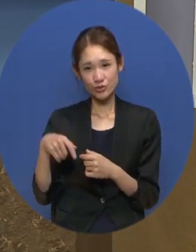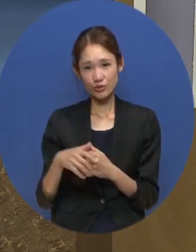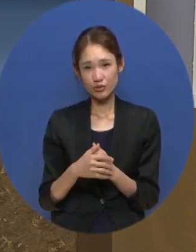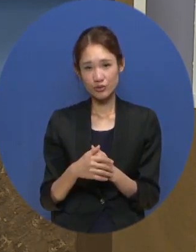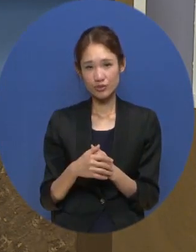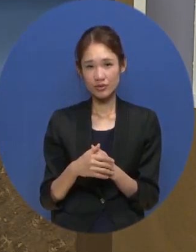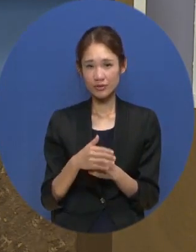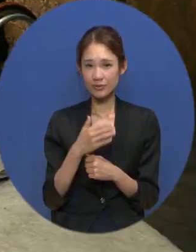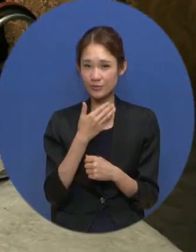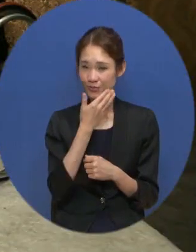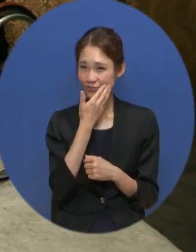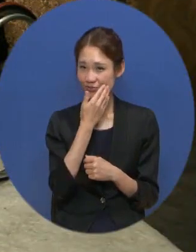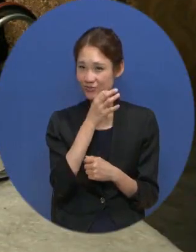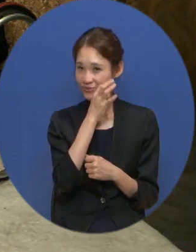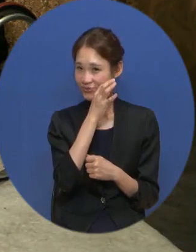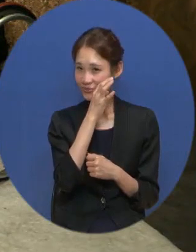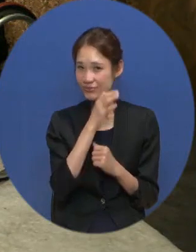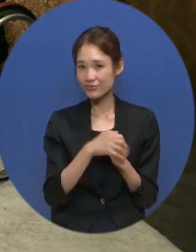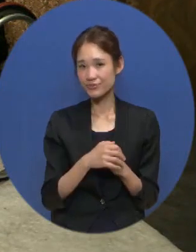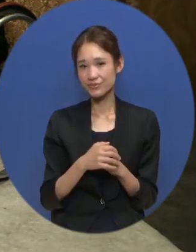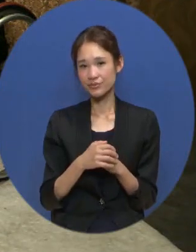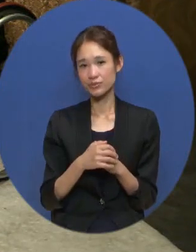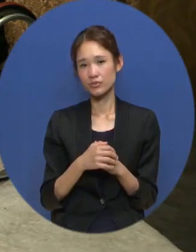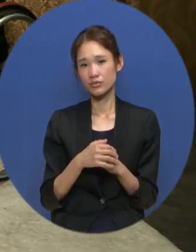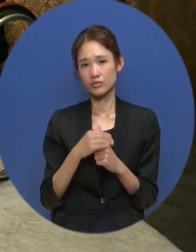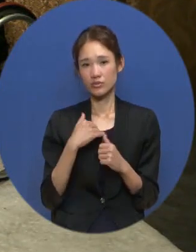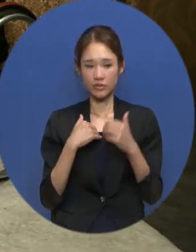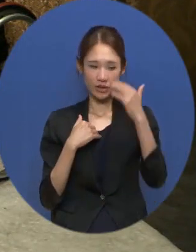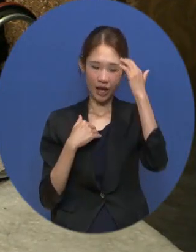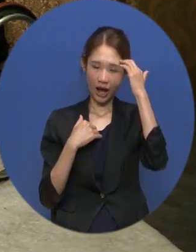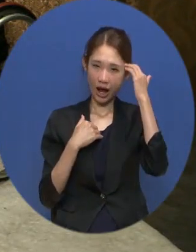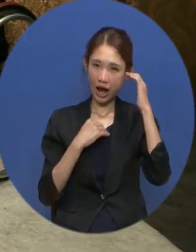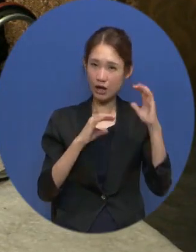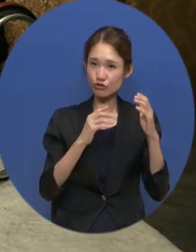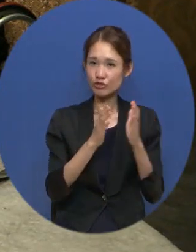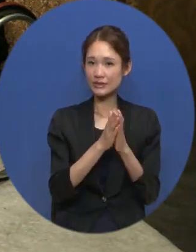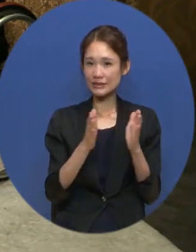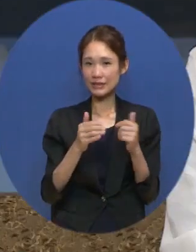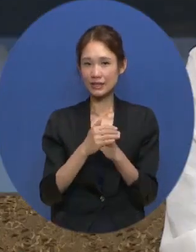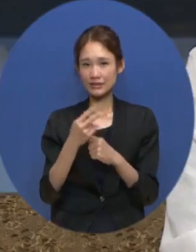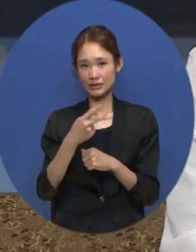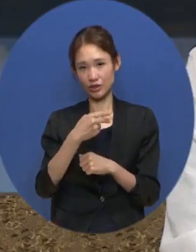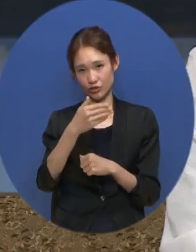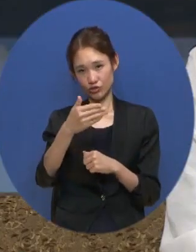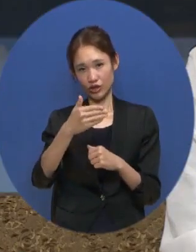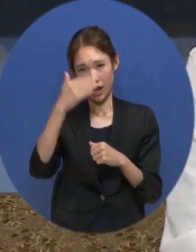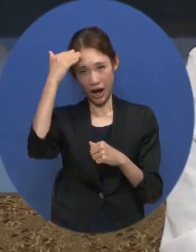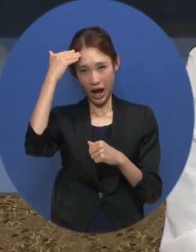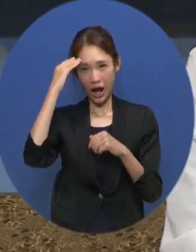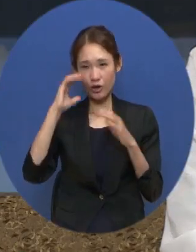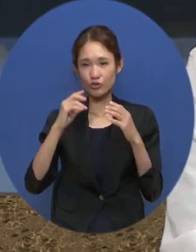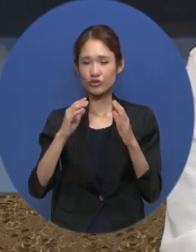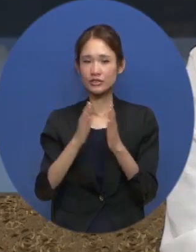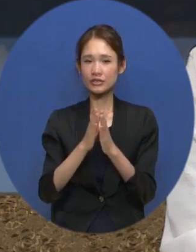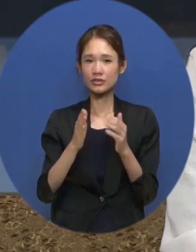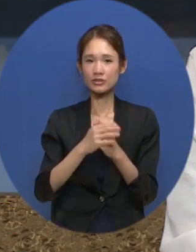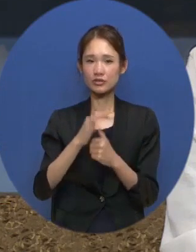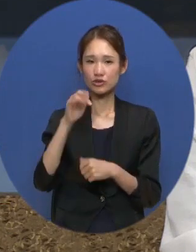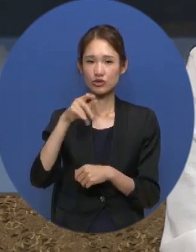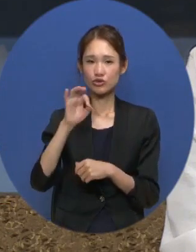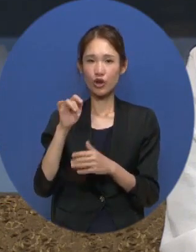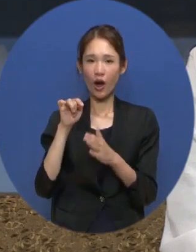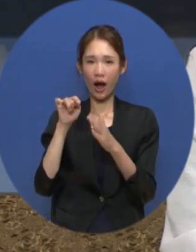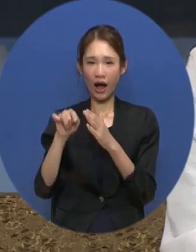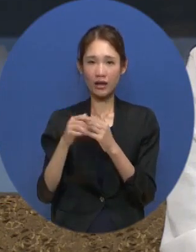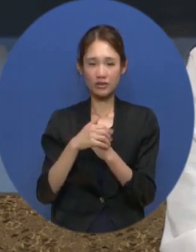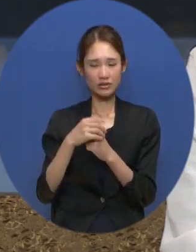본사인가요? 부끄럽습니다. 뭐 네, 저희가 한국에서 시작을 했고요. 2009년에 한국에서 예. 시작을 했고요. 네. 뉴욕에 진출한